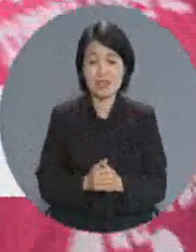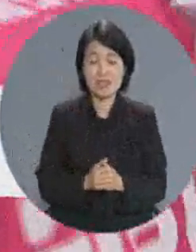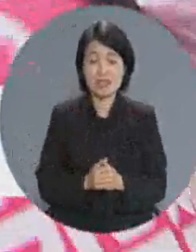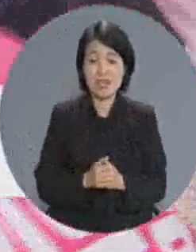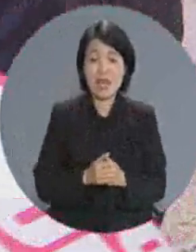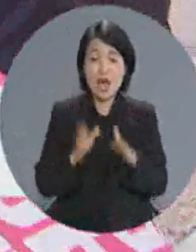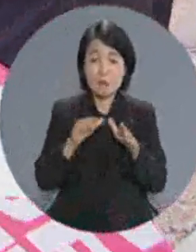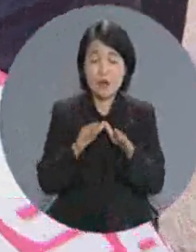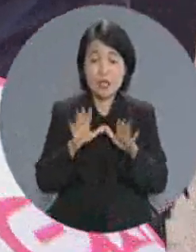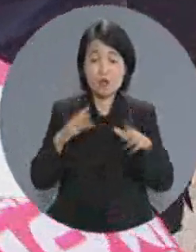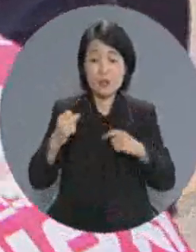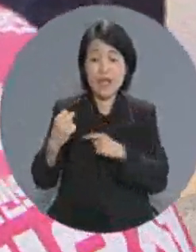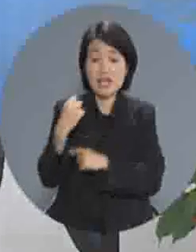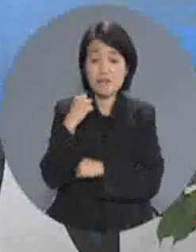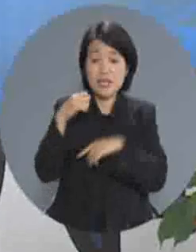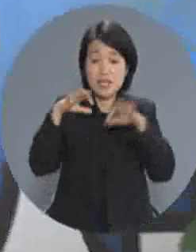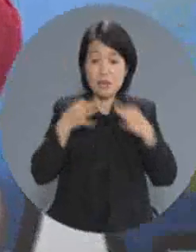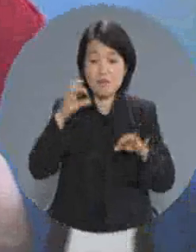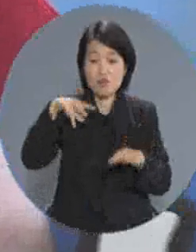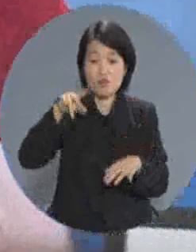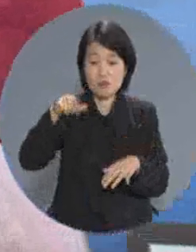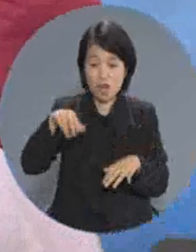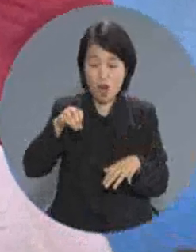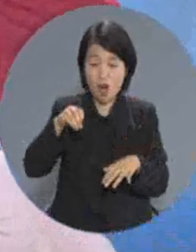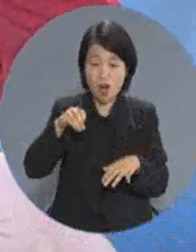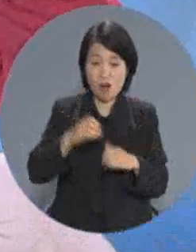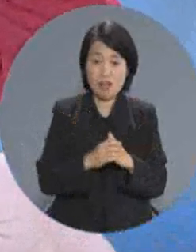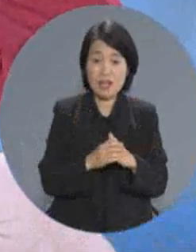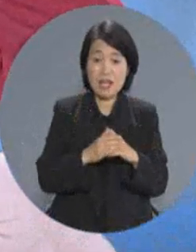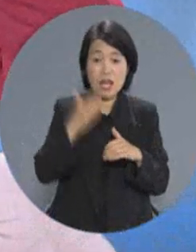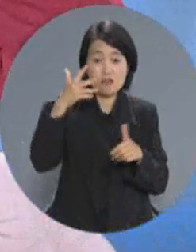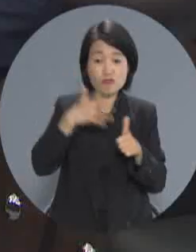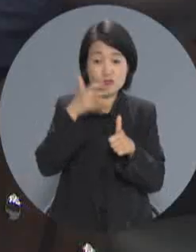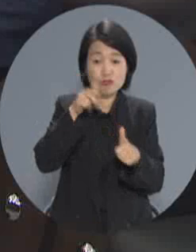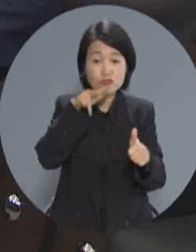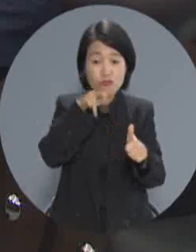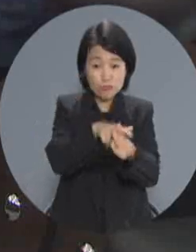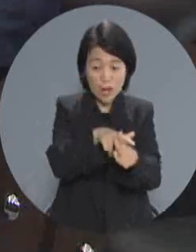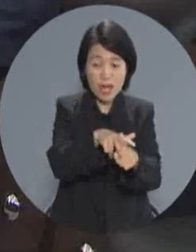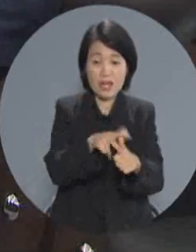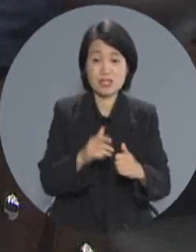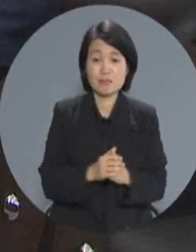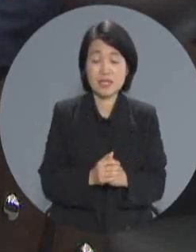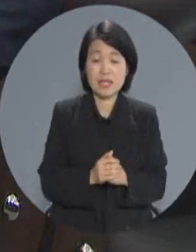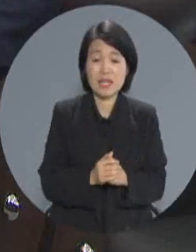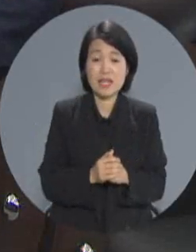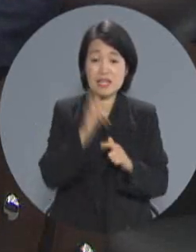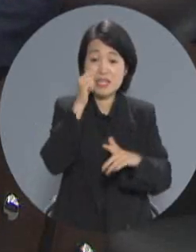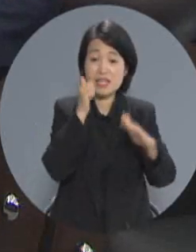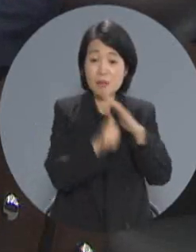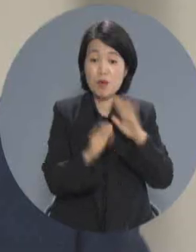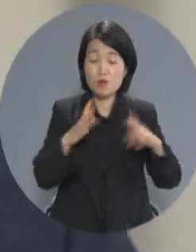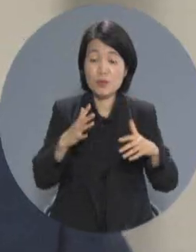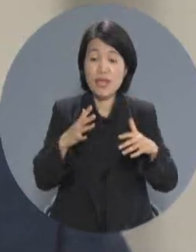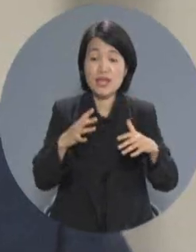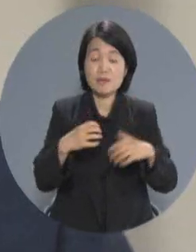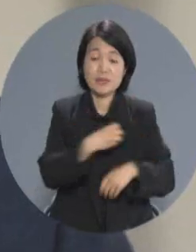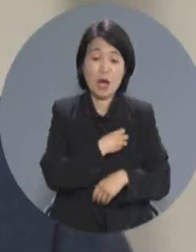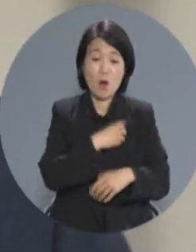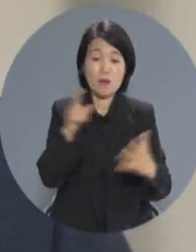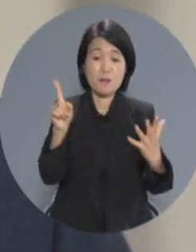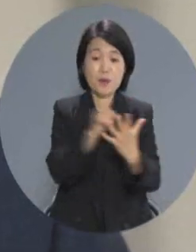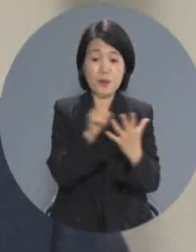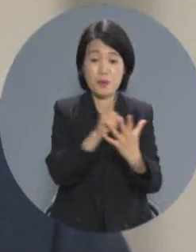함평에는 국민의힘 김유성 후보가 함평 군수선거에 출마한 상태. 이 대표는 국민의힘 함평 지역 당원들을